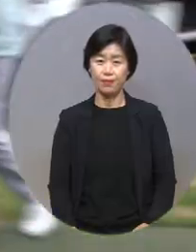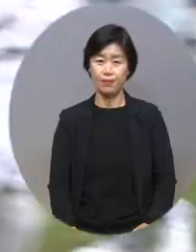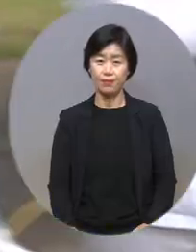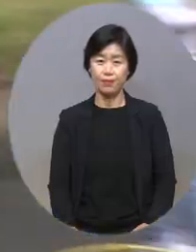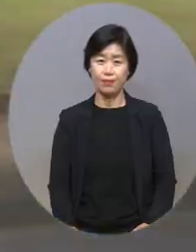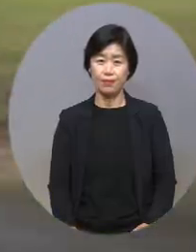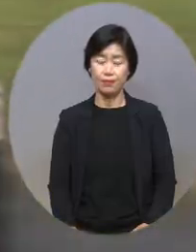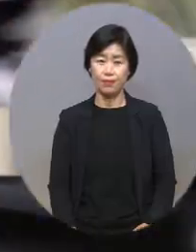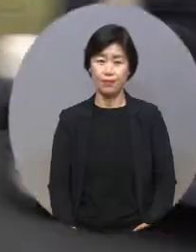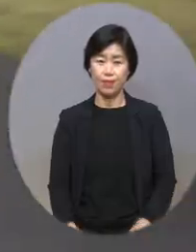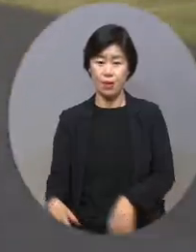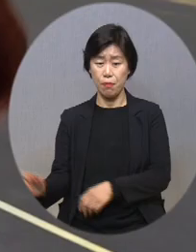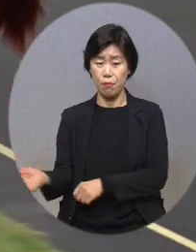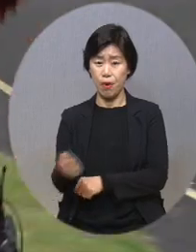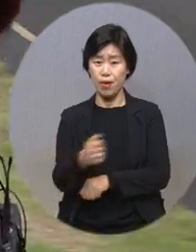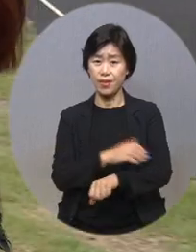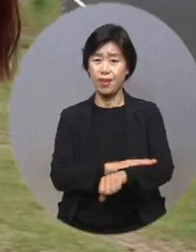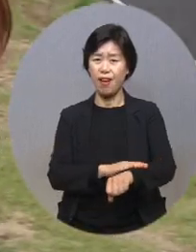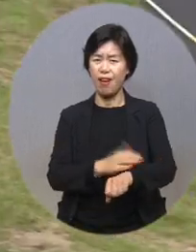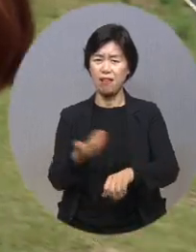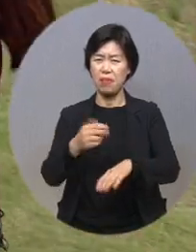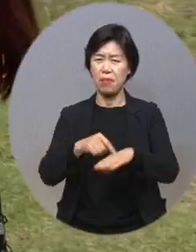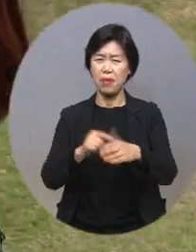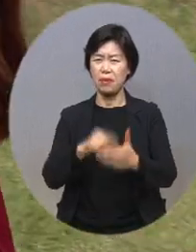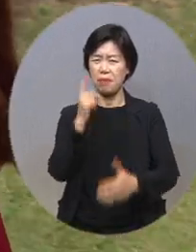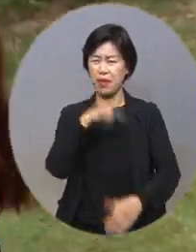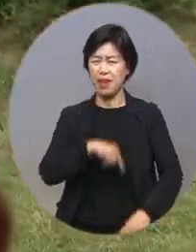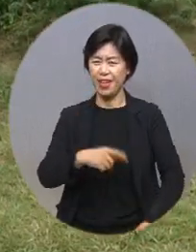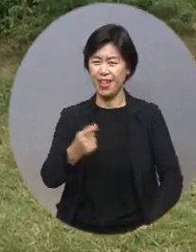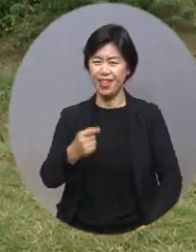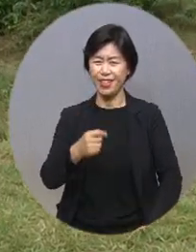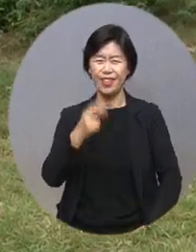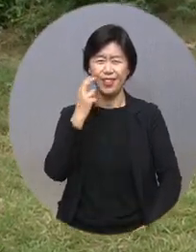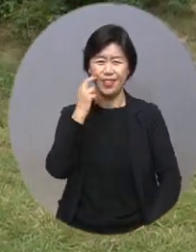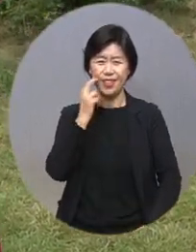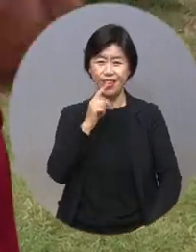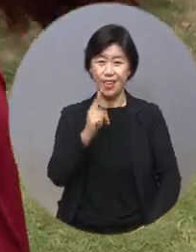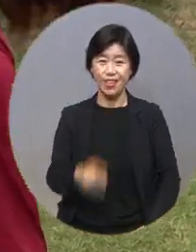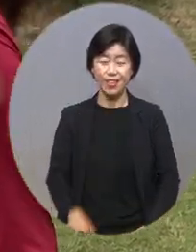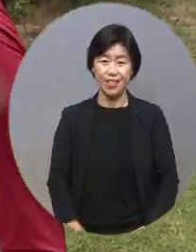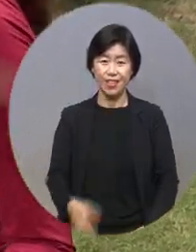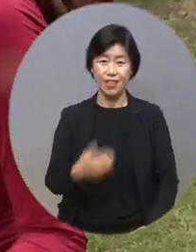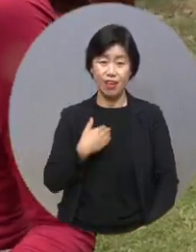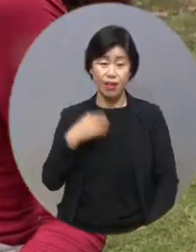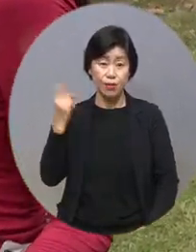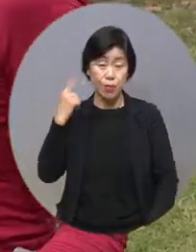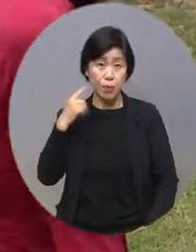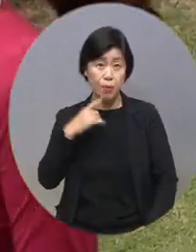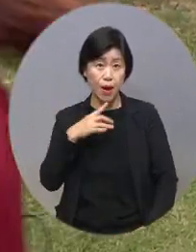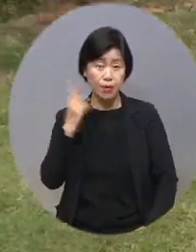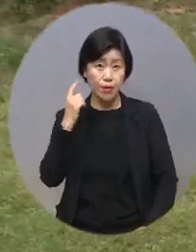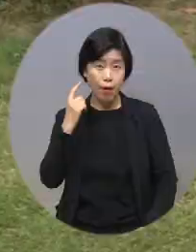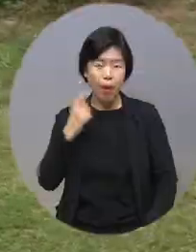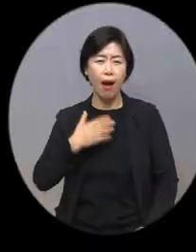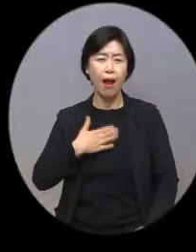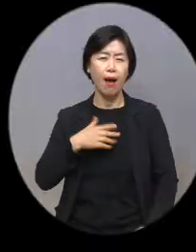좋기만 하고만. 공만 잘 치지. 와... 마음은 진짜. 난 보지도 않았어. 뭐. 소리만 들어도. 일로 가운데로 가.